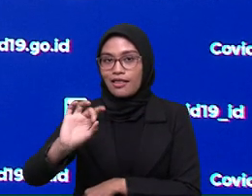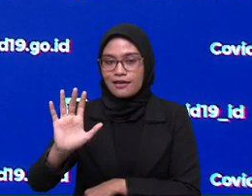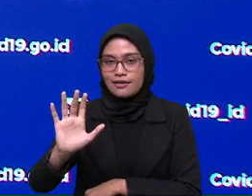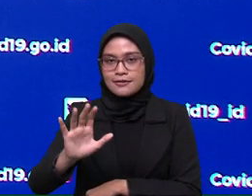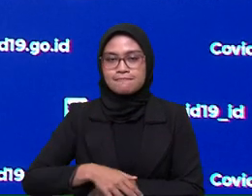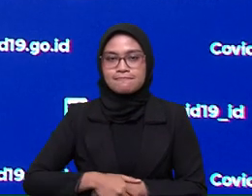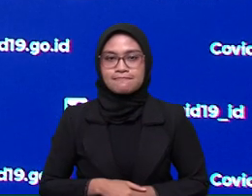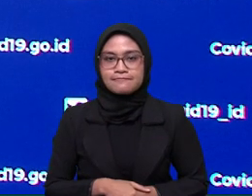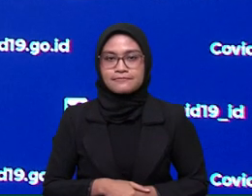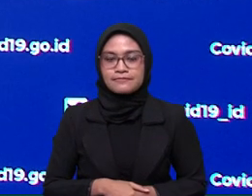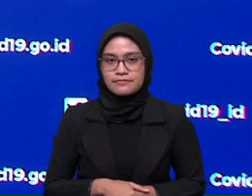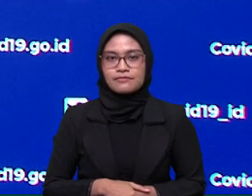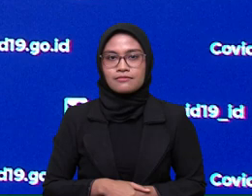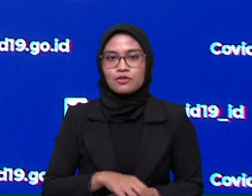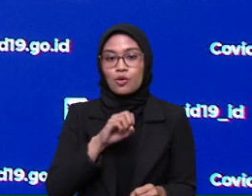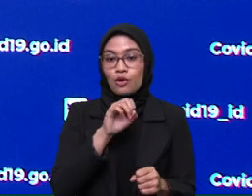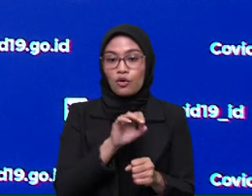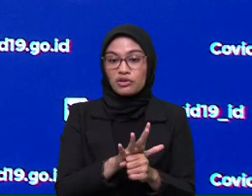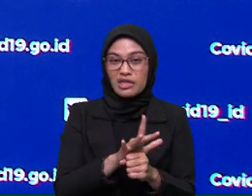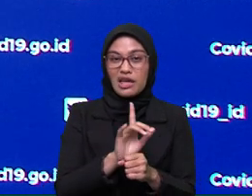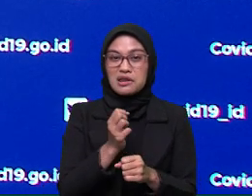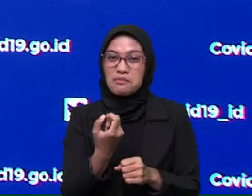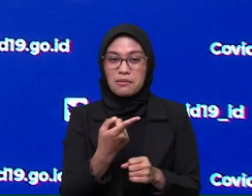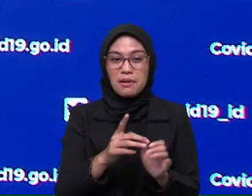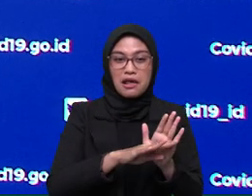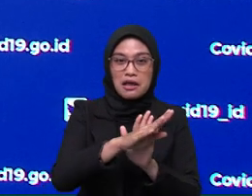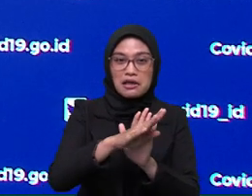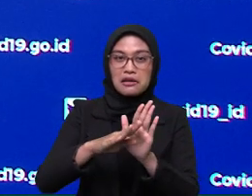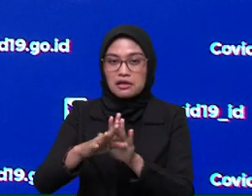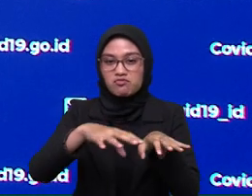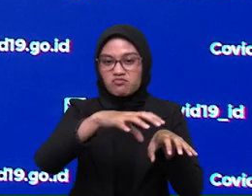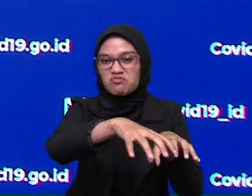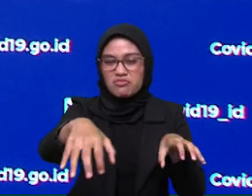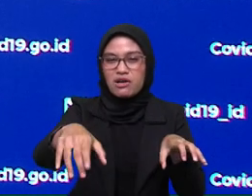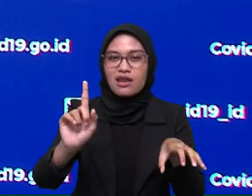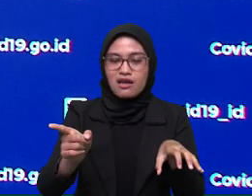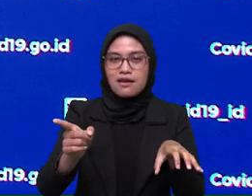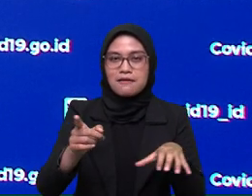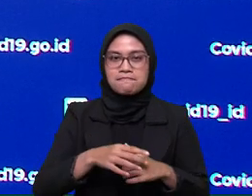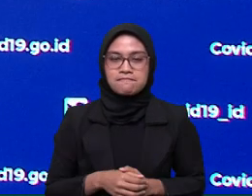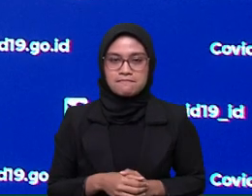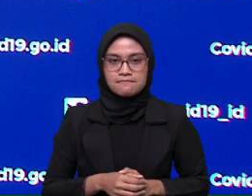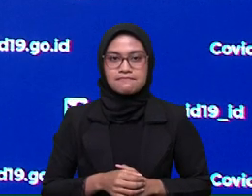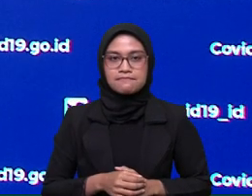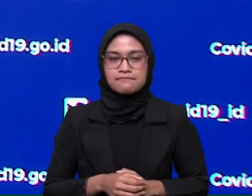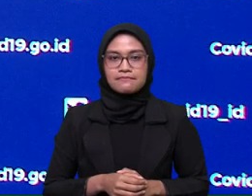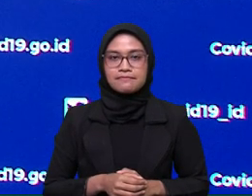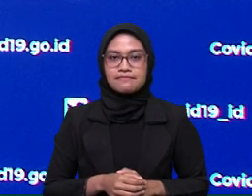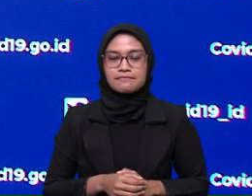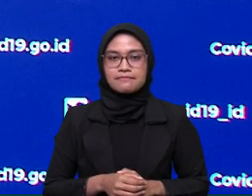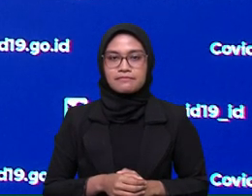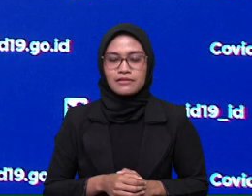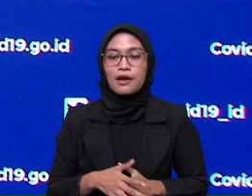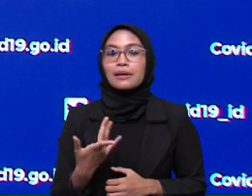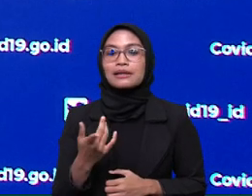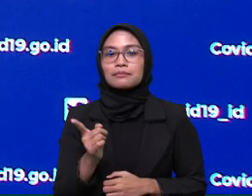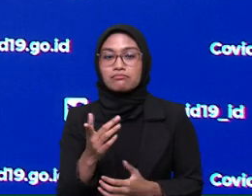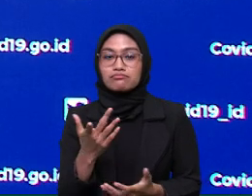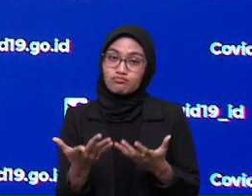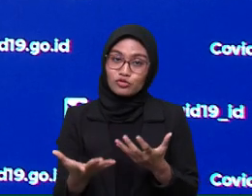kenaikan kasus yang terjadi di beberapa wilayah di Indonesia tidak bisa dihindari sejalan dengan meningkatnya aktivitas